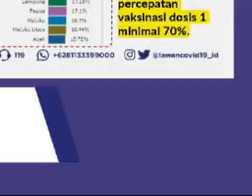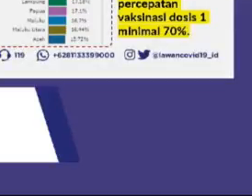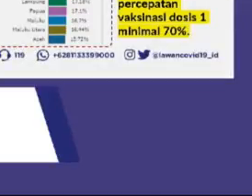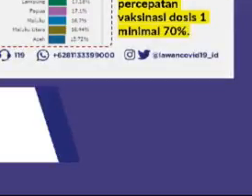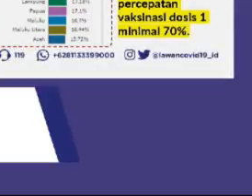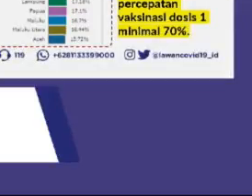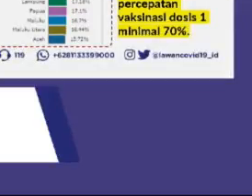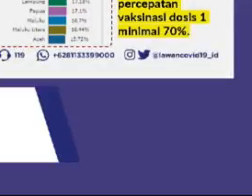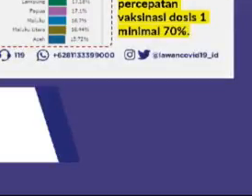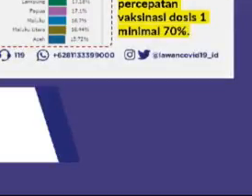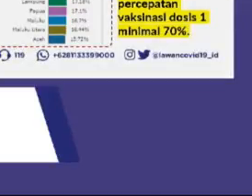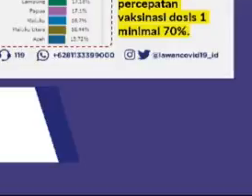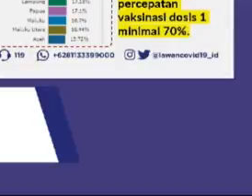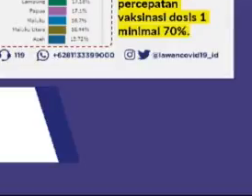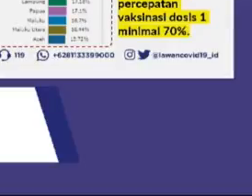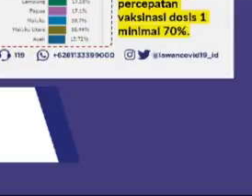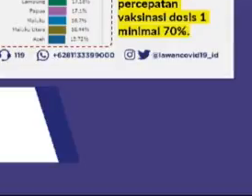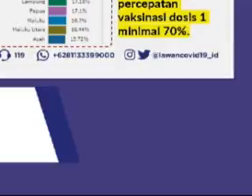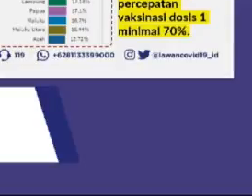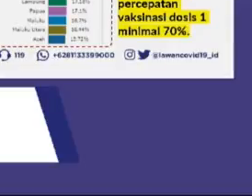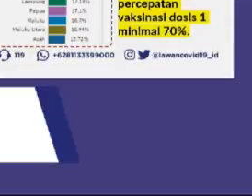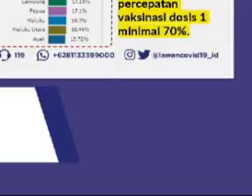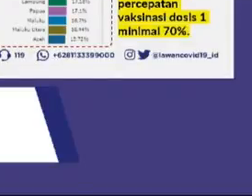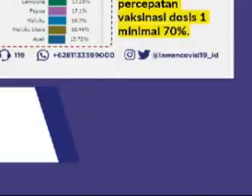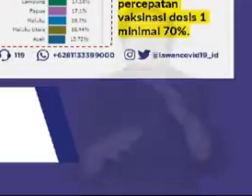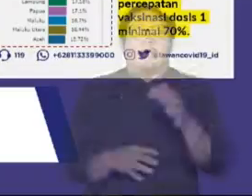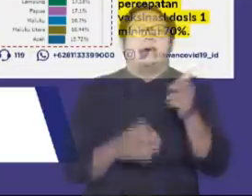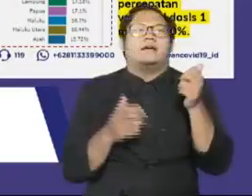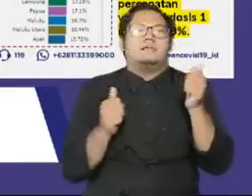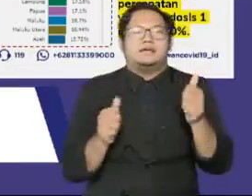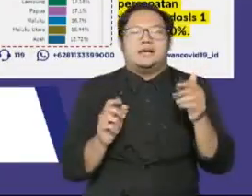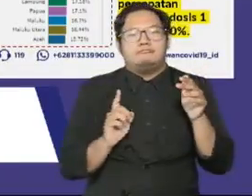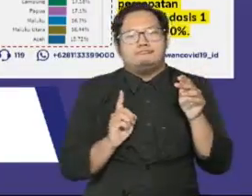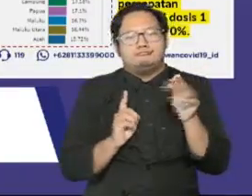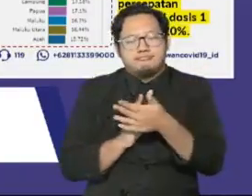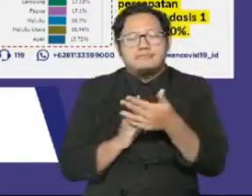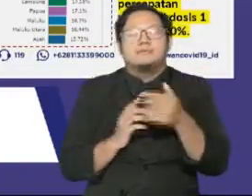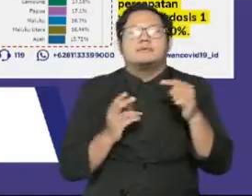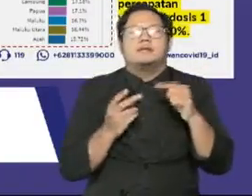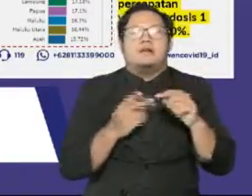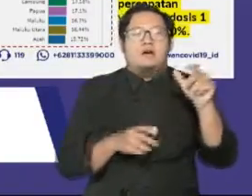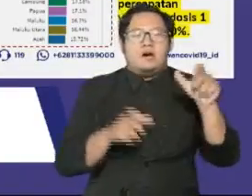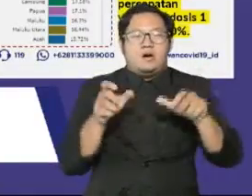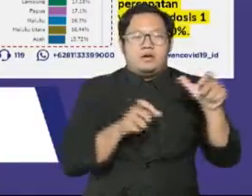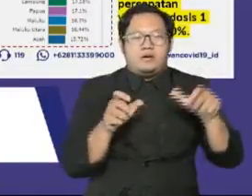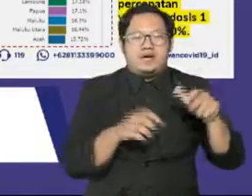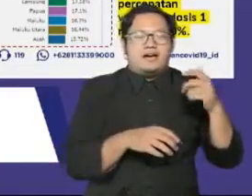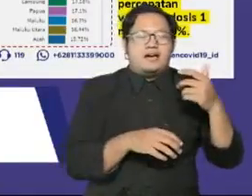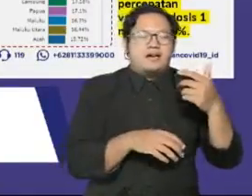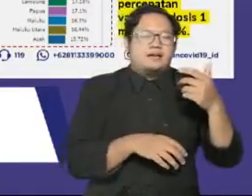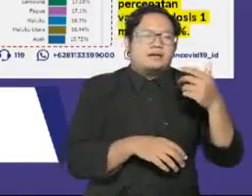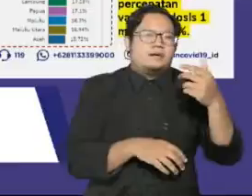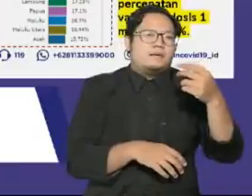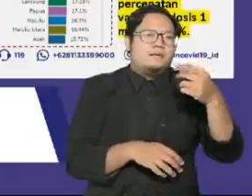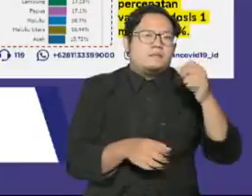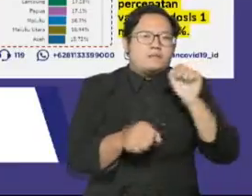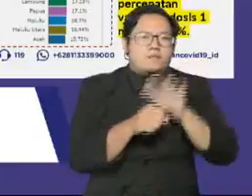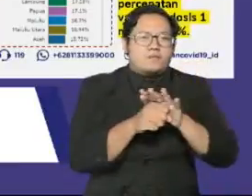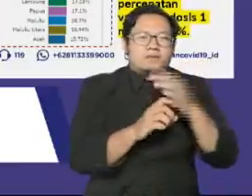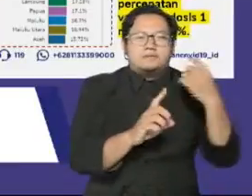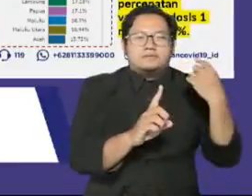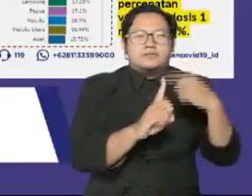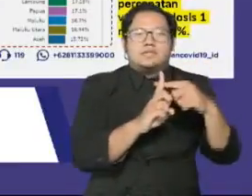dapat meminimalisir kejala berat sehingga yang terkonfirmasi positif tidak harus dirawat di fasilitas kesehatan